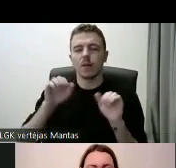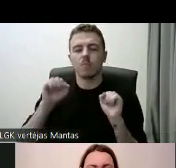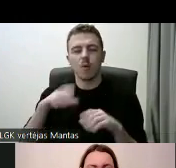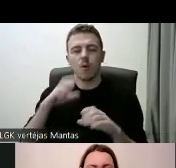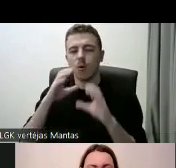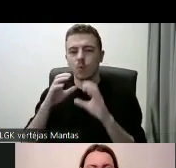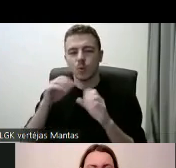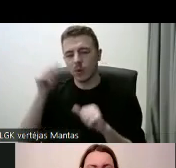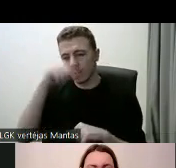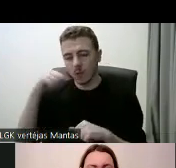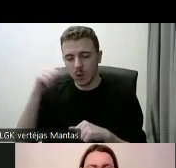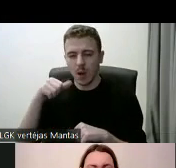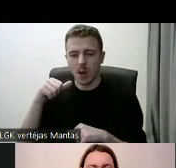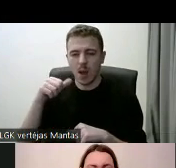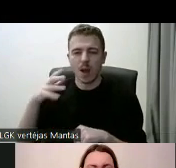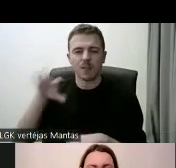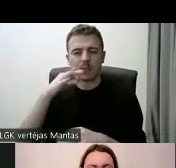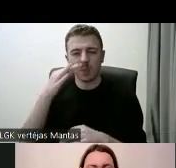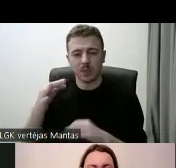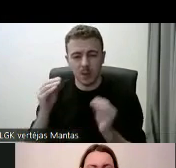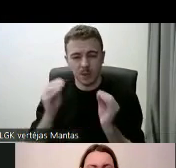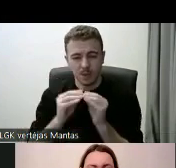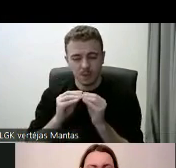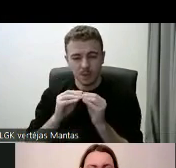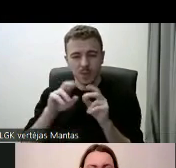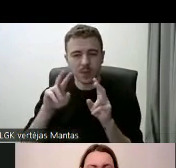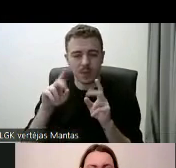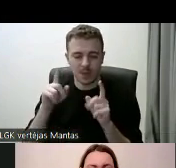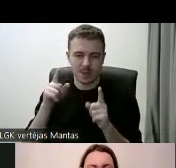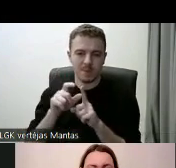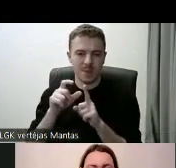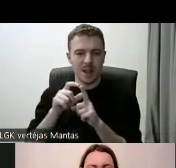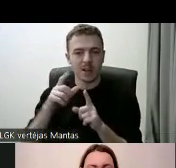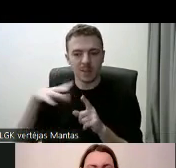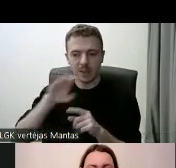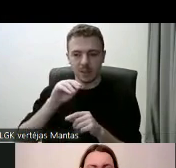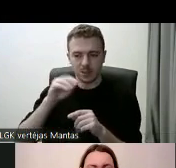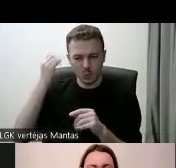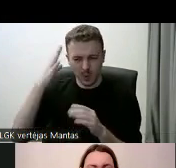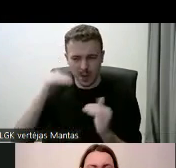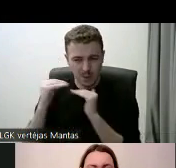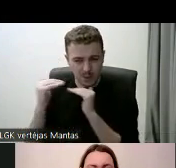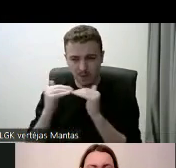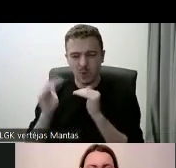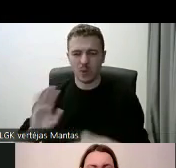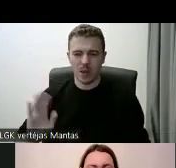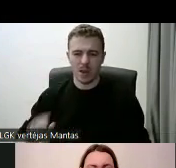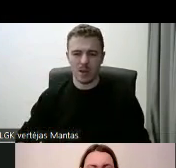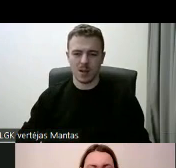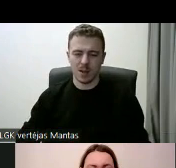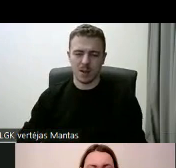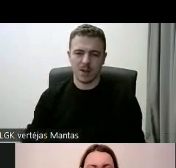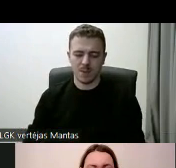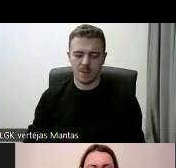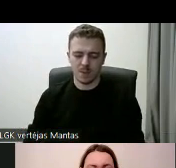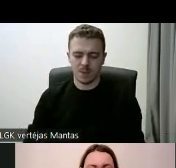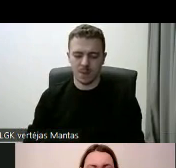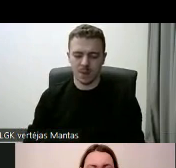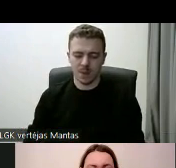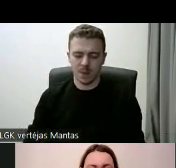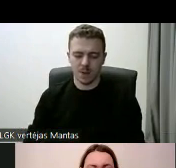individualiai. Ar visi pasakome tą patį dalyką mokykloje. Ar visi vienodai suprantame tą, ką norime pasiekti, ką